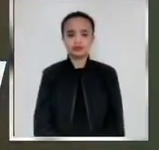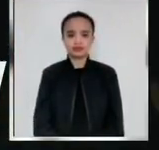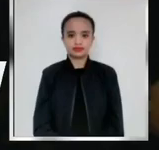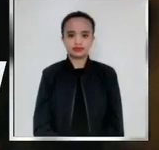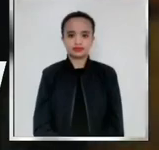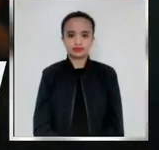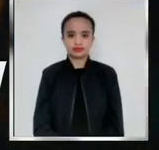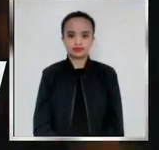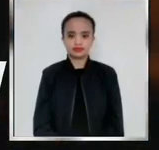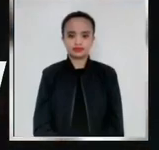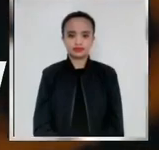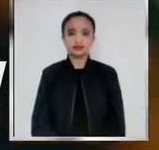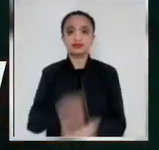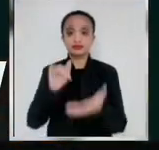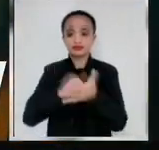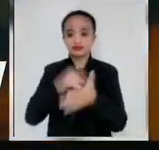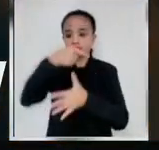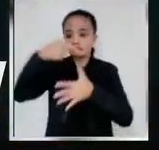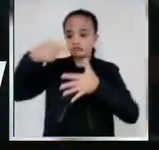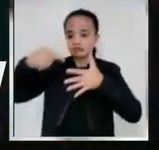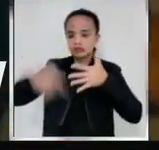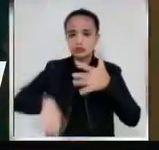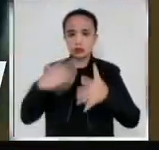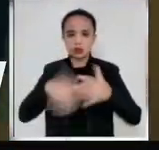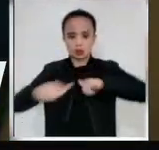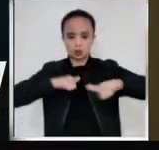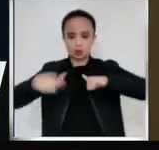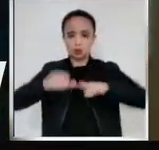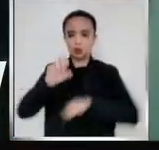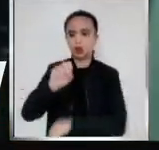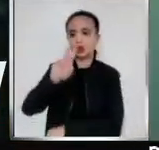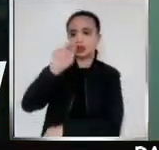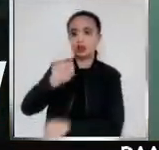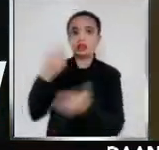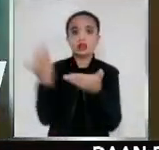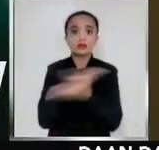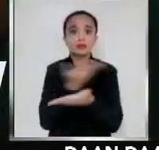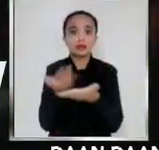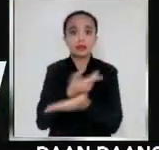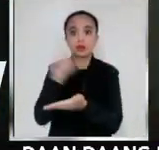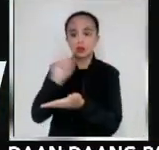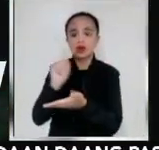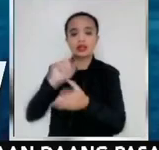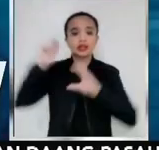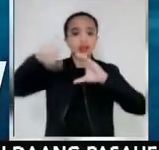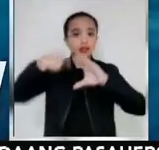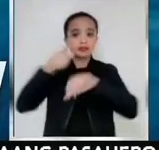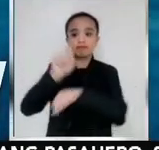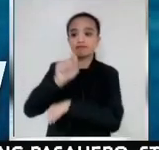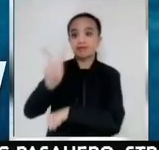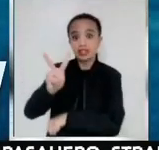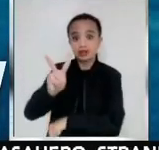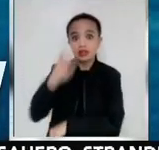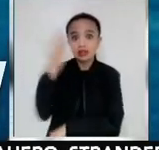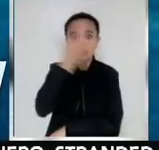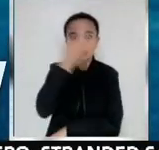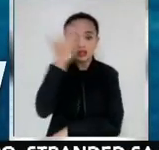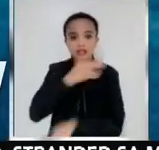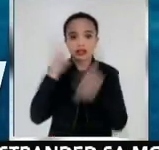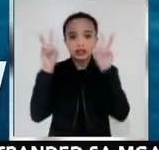Ang mga umaatikabong action scenes, ang bagong pasilip ng serye ng GMA Public Affairs na Black